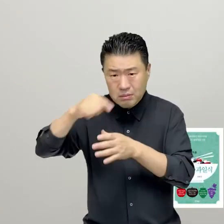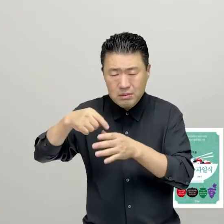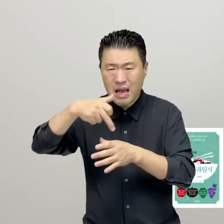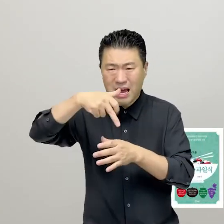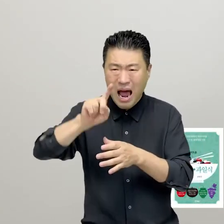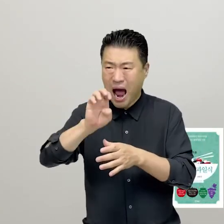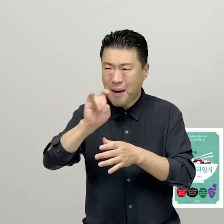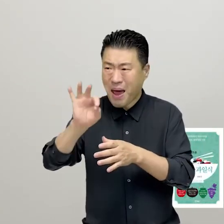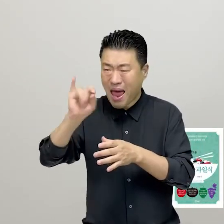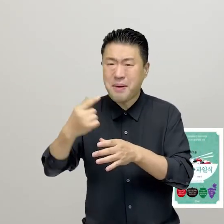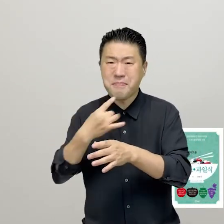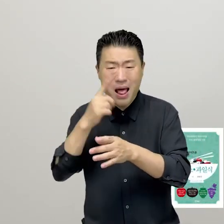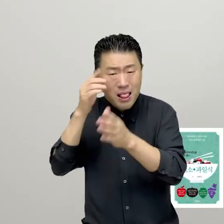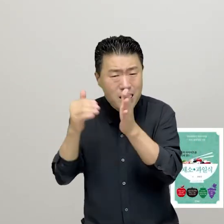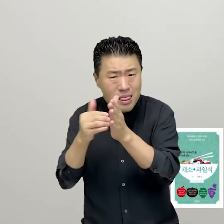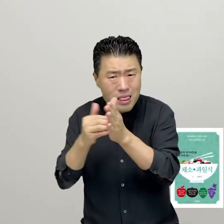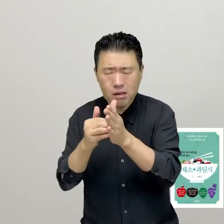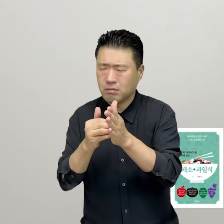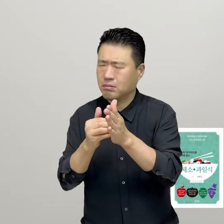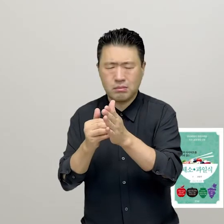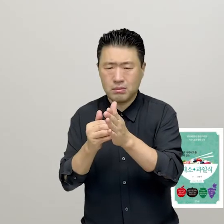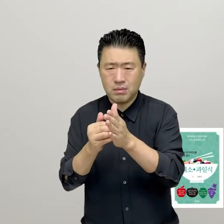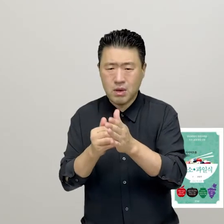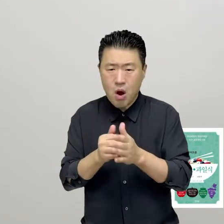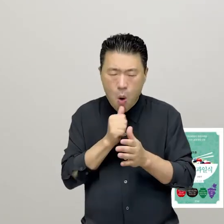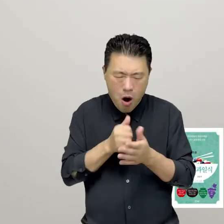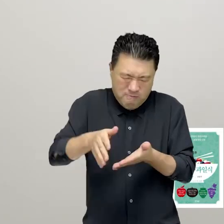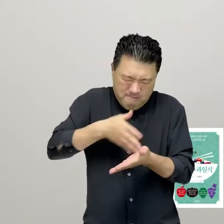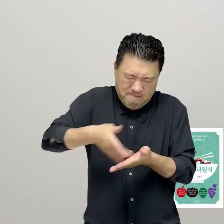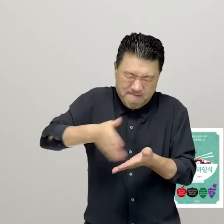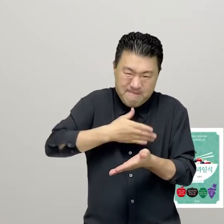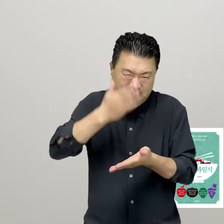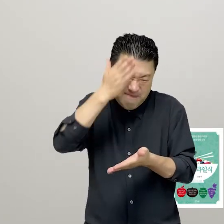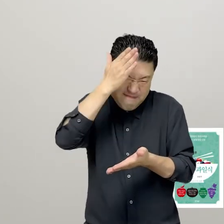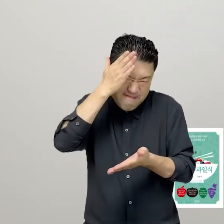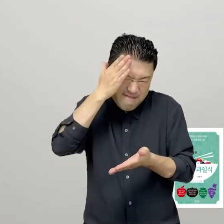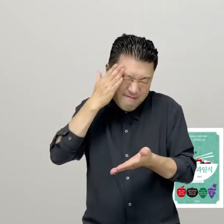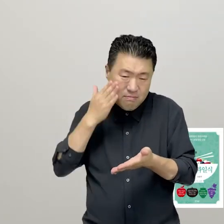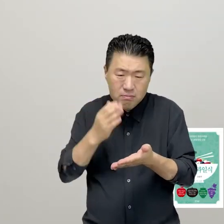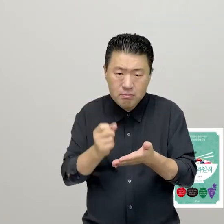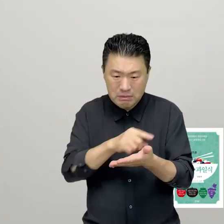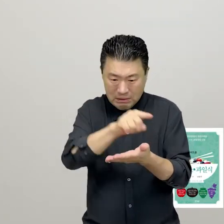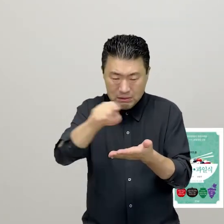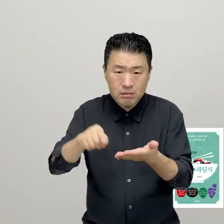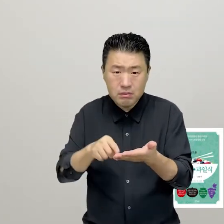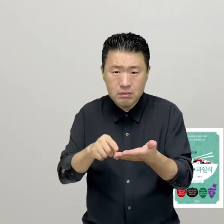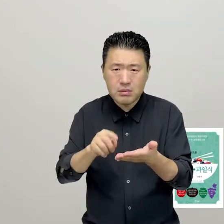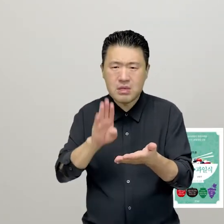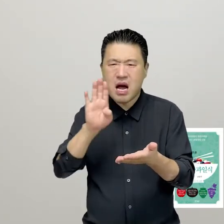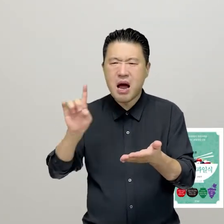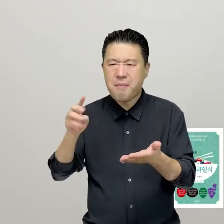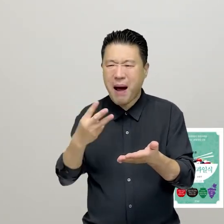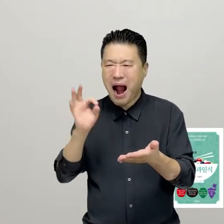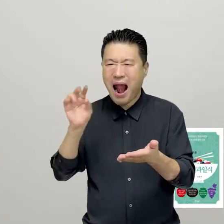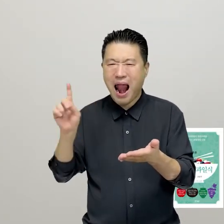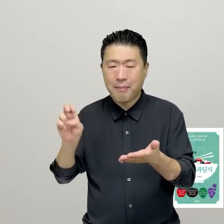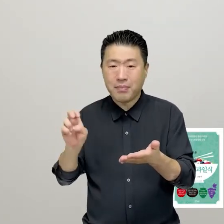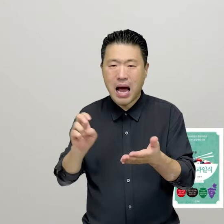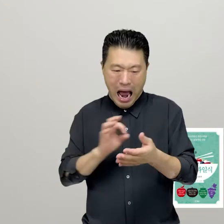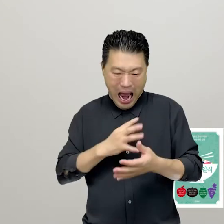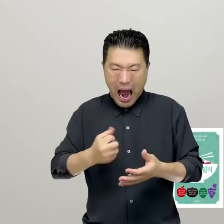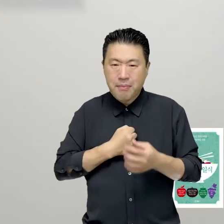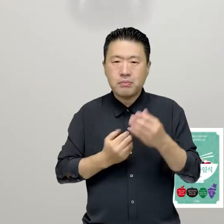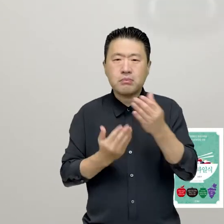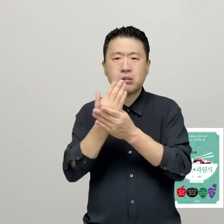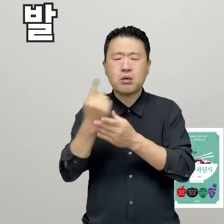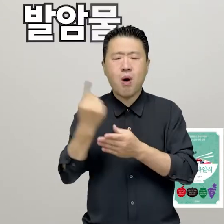커피는 단순히 카페인만 문제가 되는 게 아니고 콩을 태워서 시커멓게 만드는 거기 때문에 이미 발암물질이